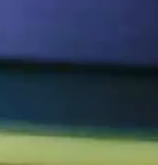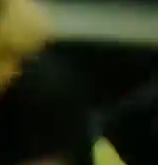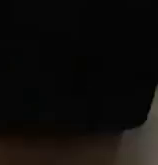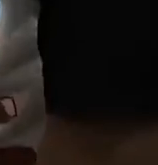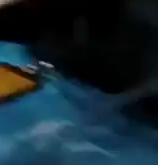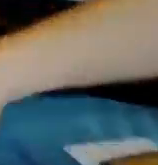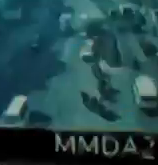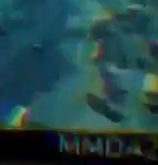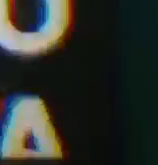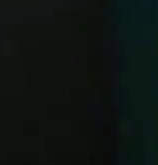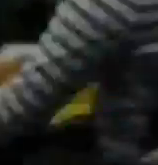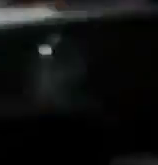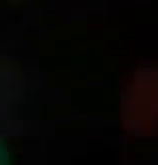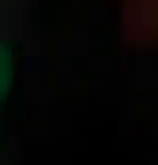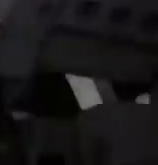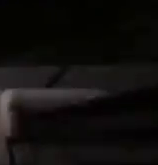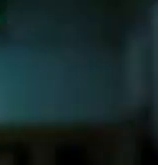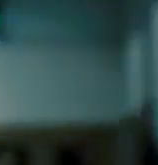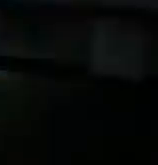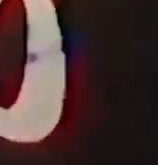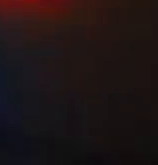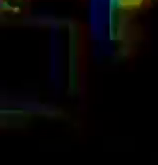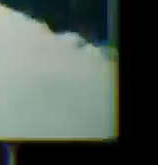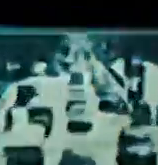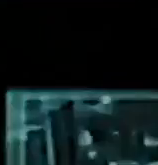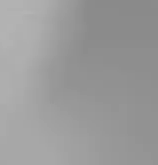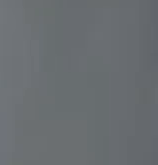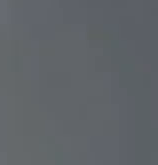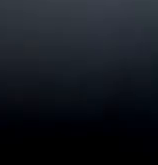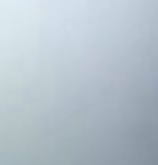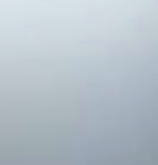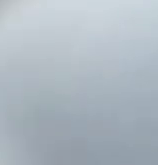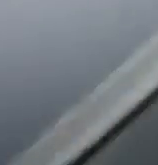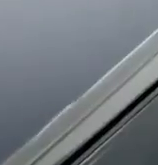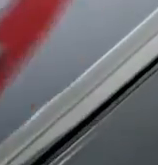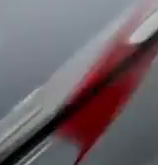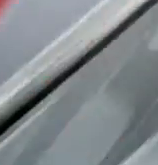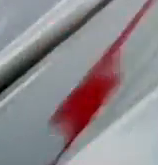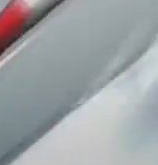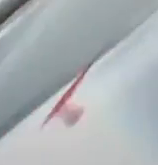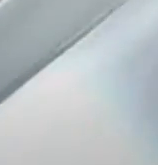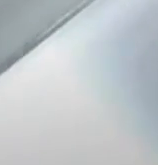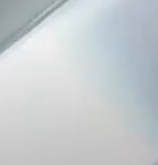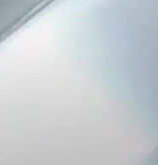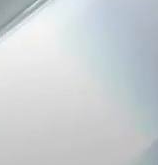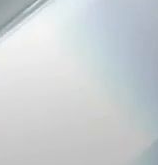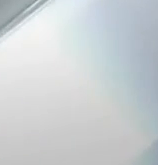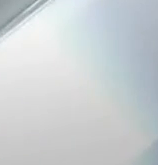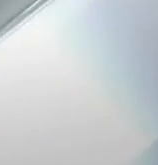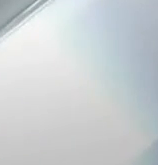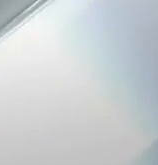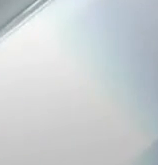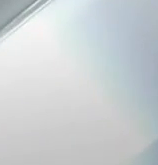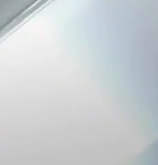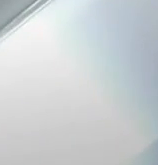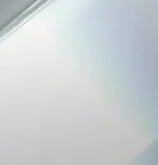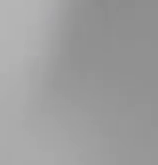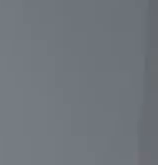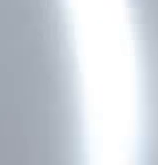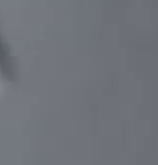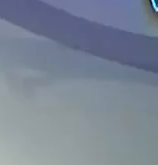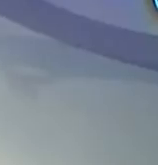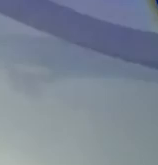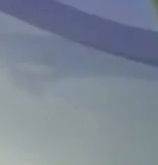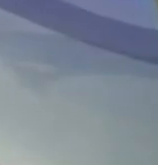Live mula sa GMA Network Center, ito ang 24 Oras.